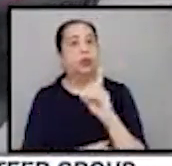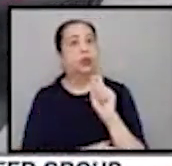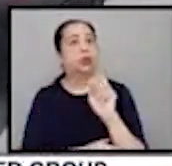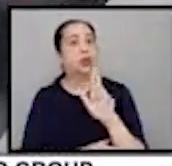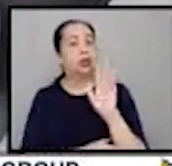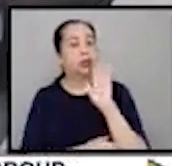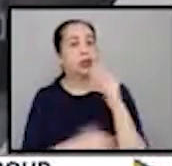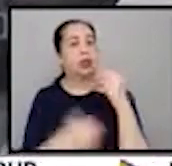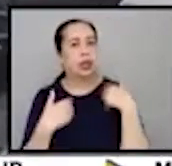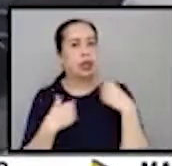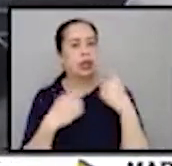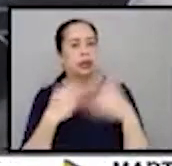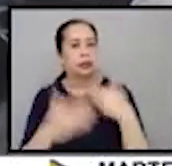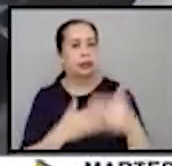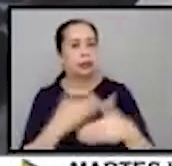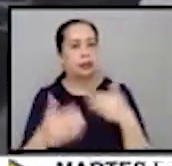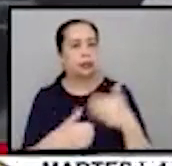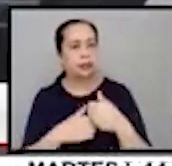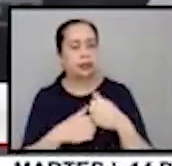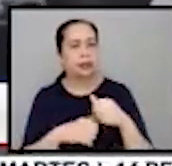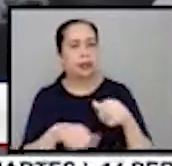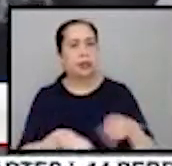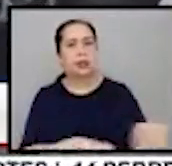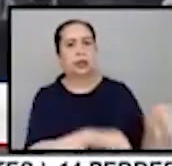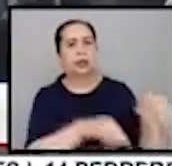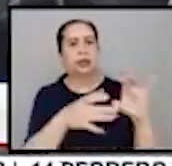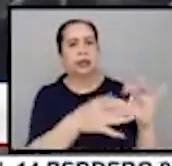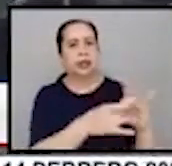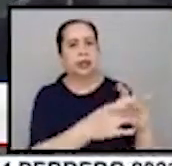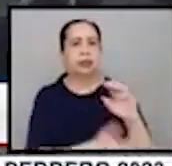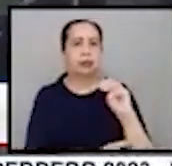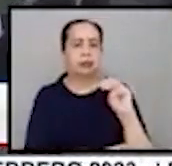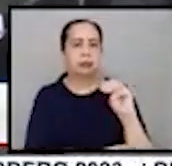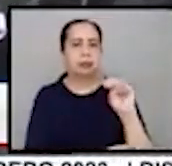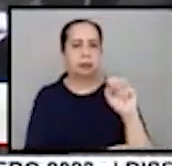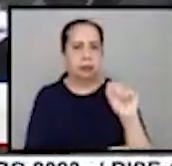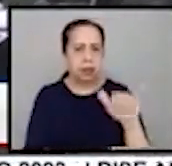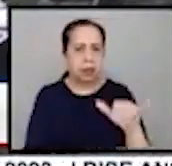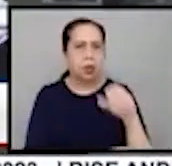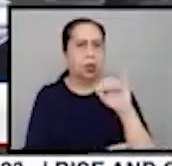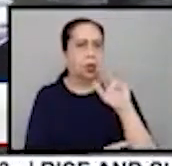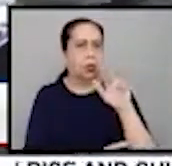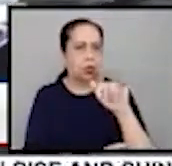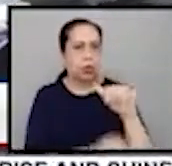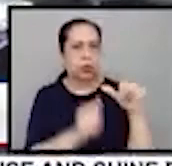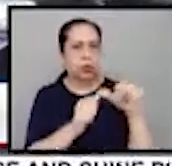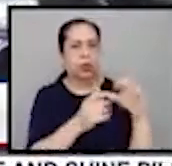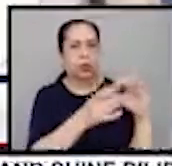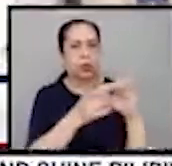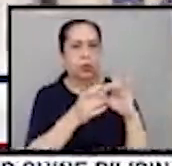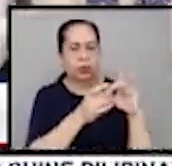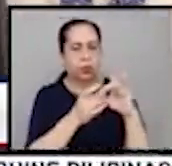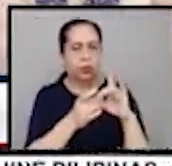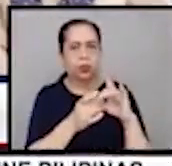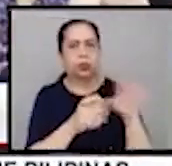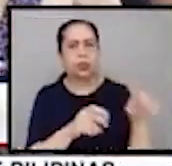partial operability ang common station sa Mayo o Hunyo, kaya naman puspusa na ang pagsasaayos sa signaling system nito.